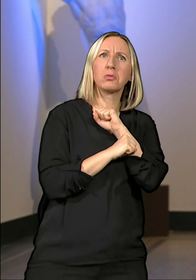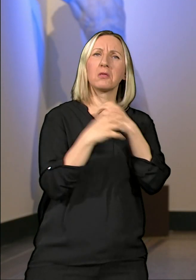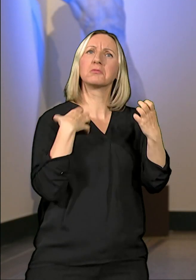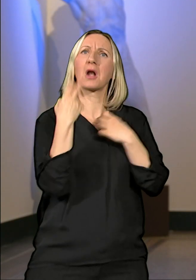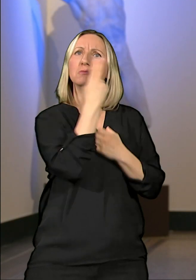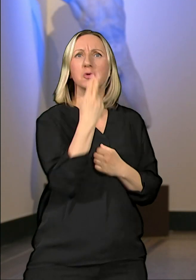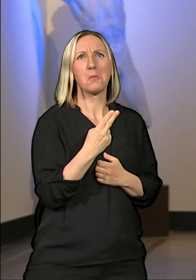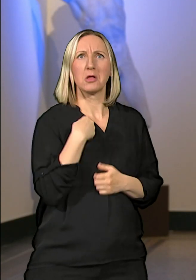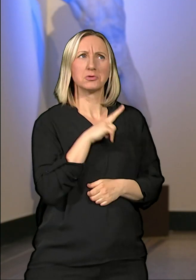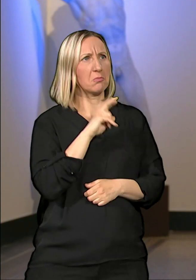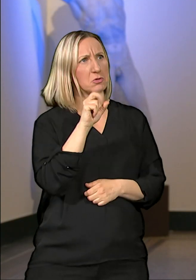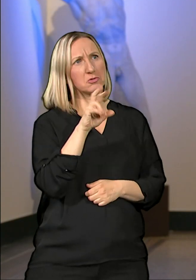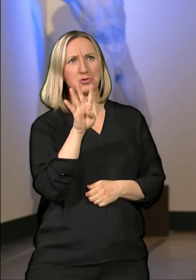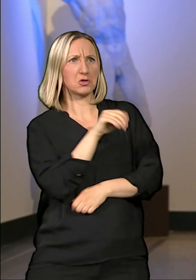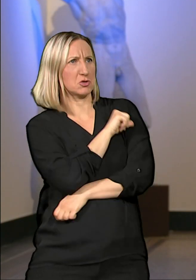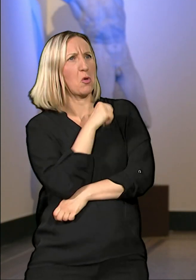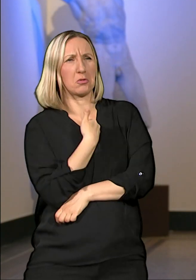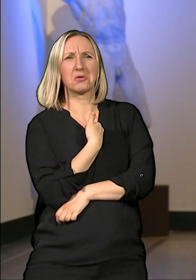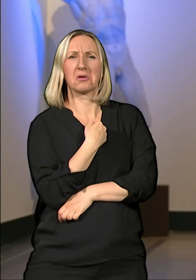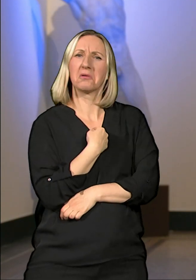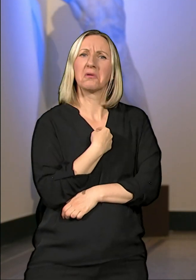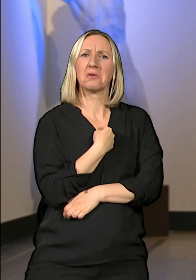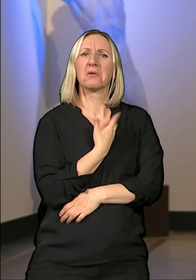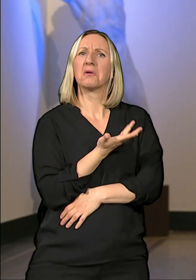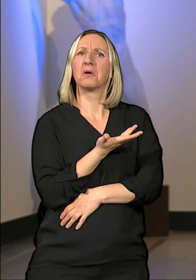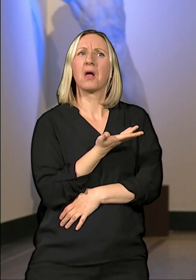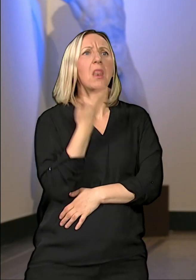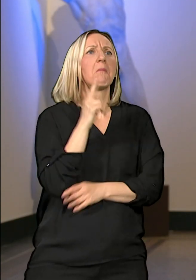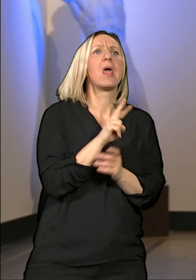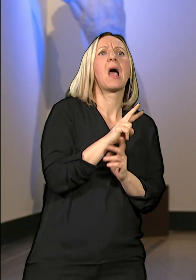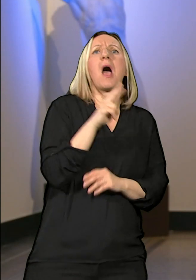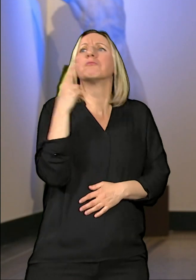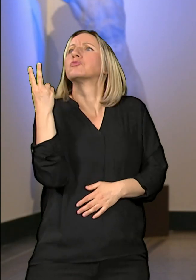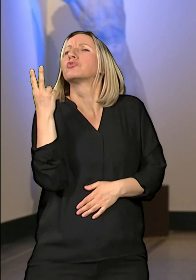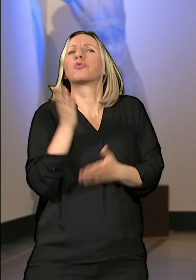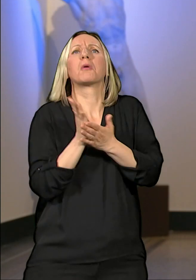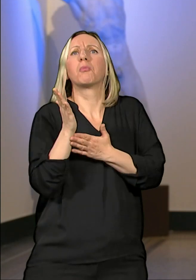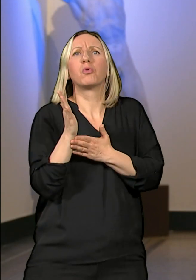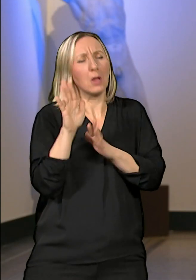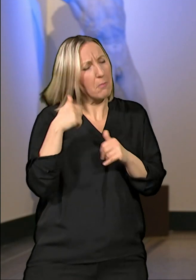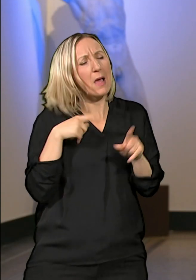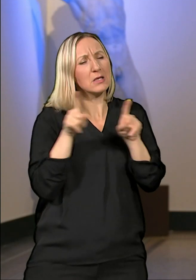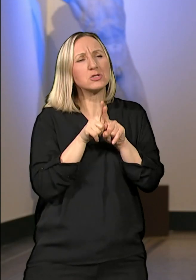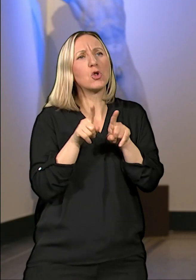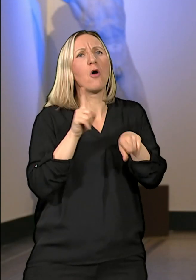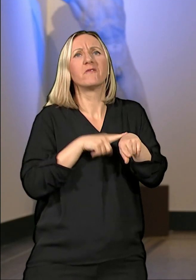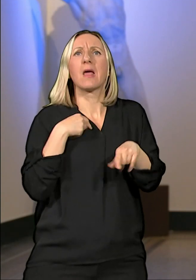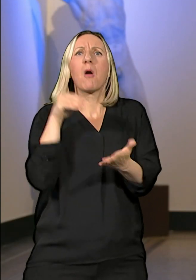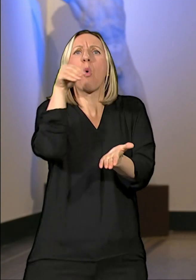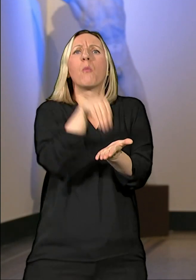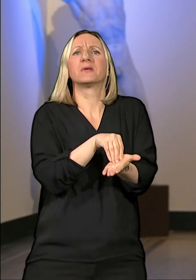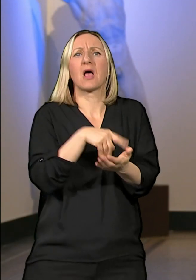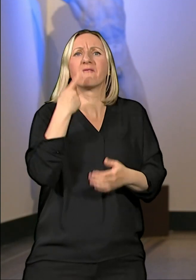i nekako nije postojala neka alternativa. U stvari postojala, ja sam upisao paralelno sa